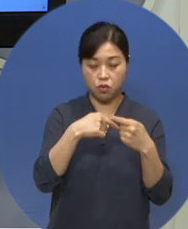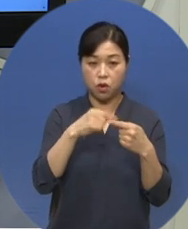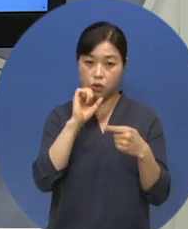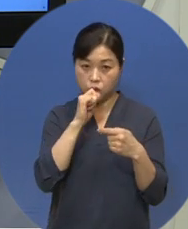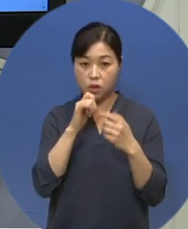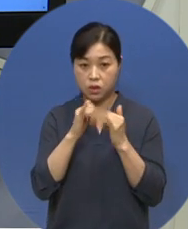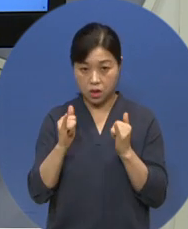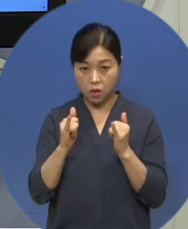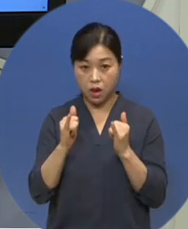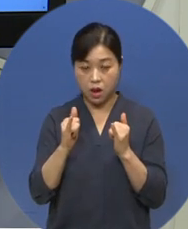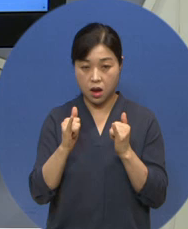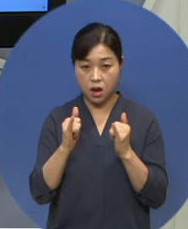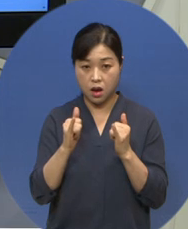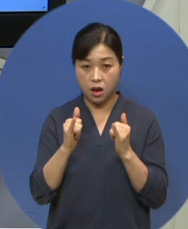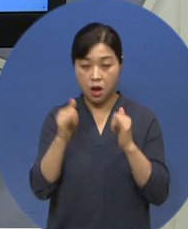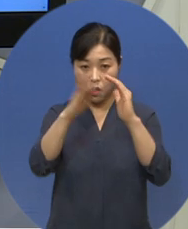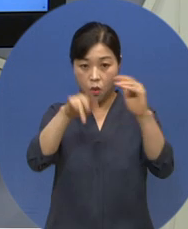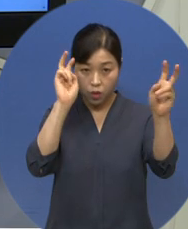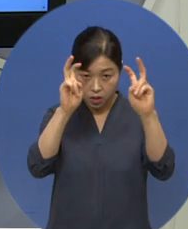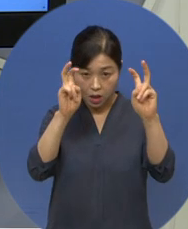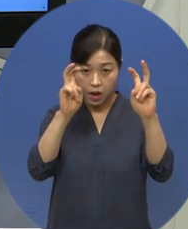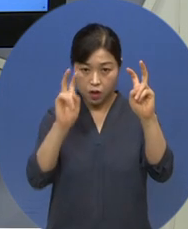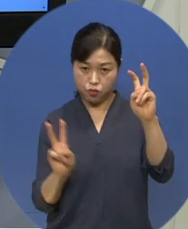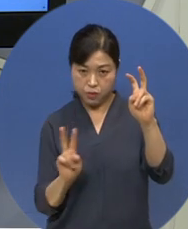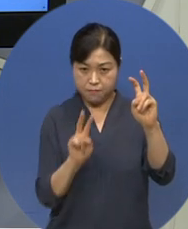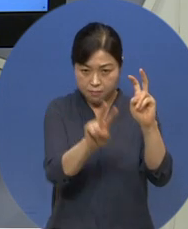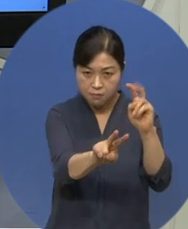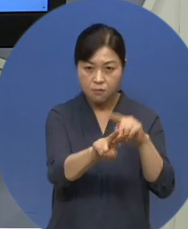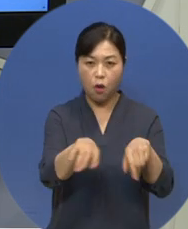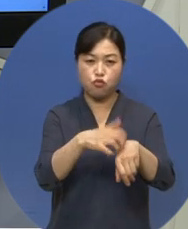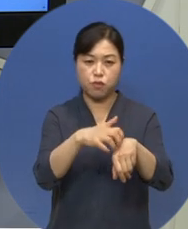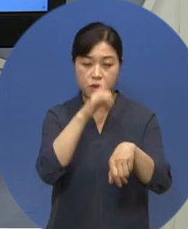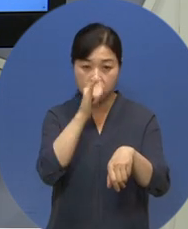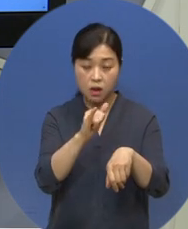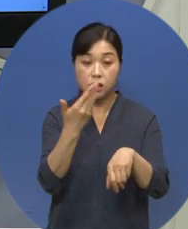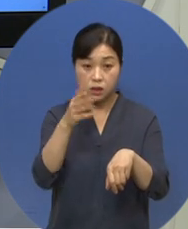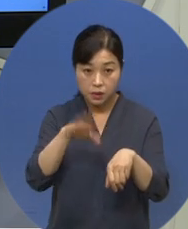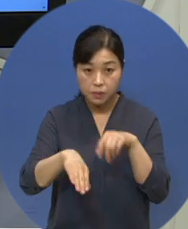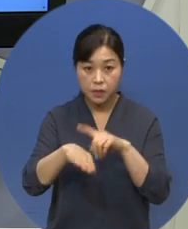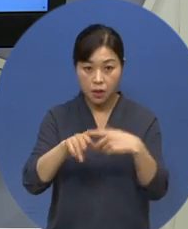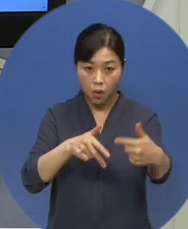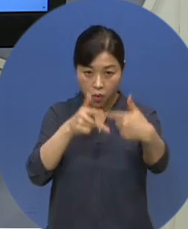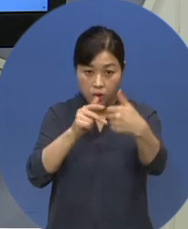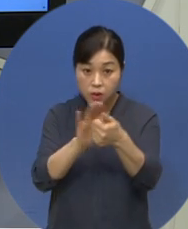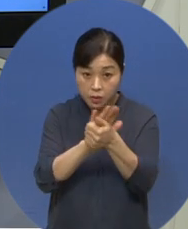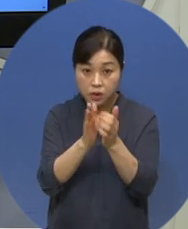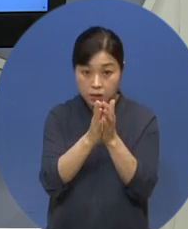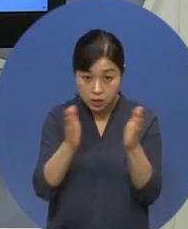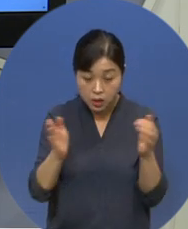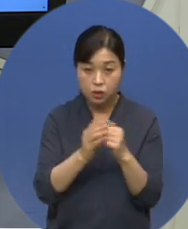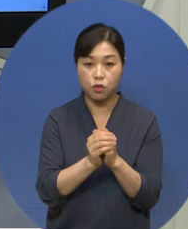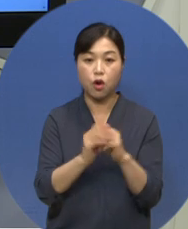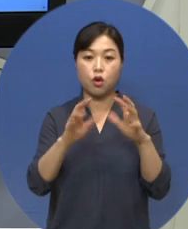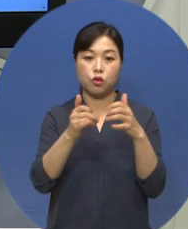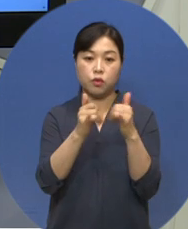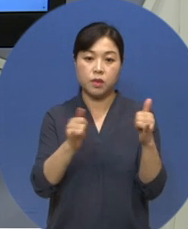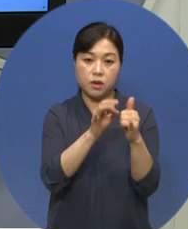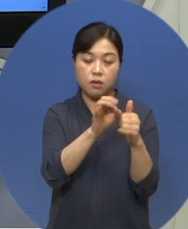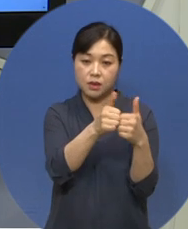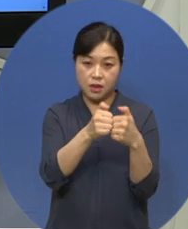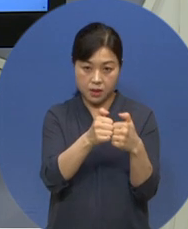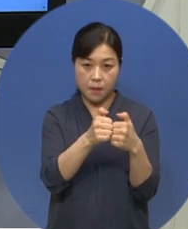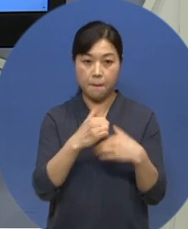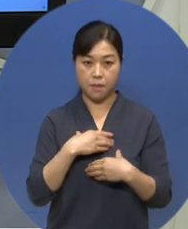제사를 내방 해야만 하는 어려움이 있었지만 이번 서비스 도입으로 편리하게 국민연금 상담을 받고 노후